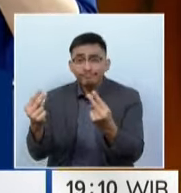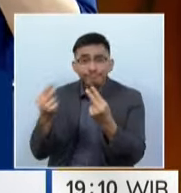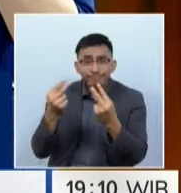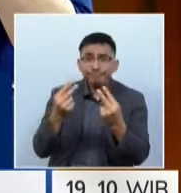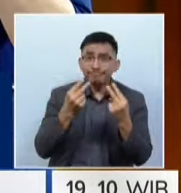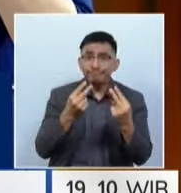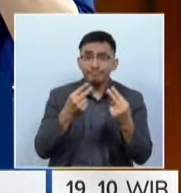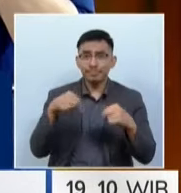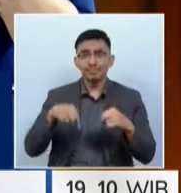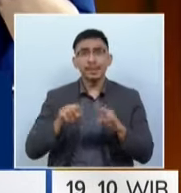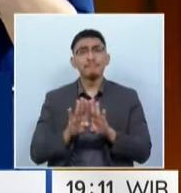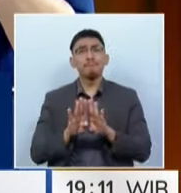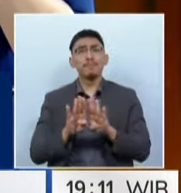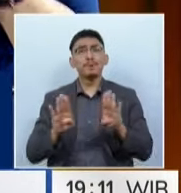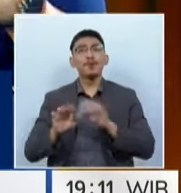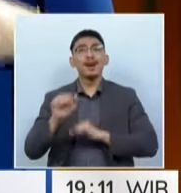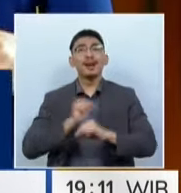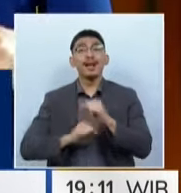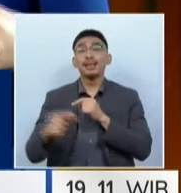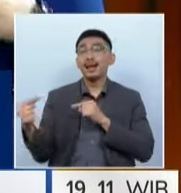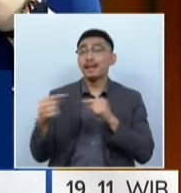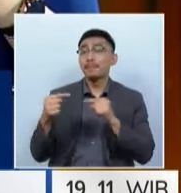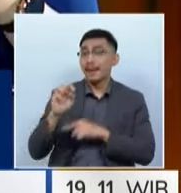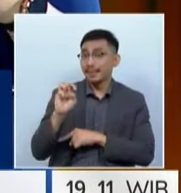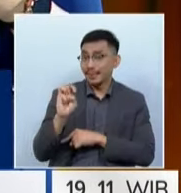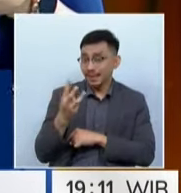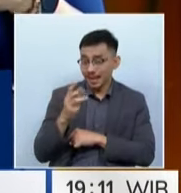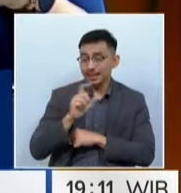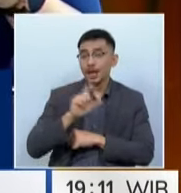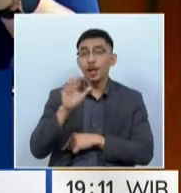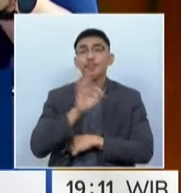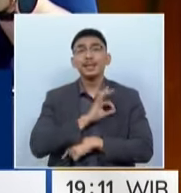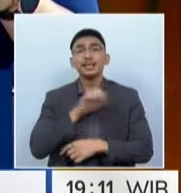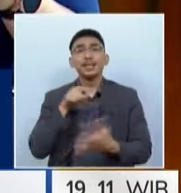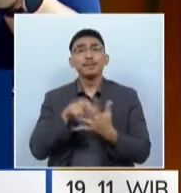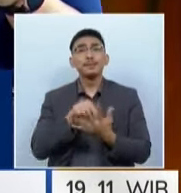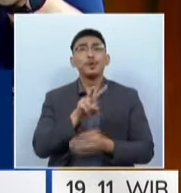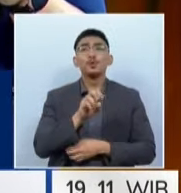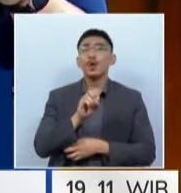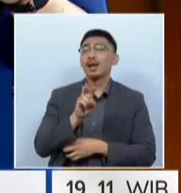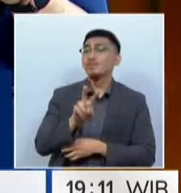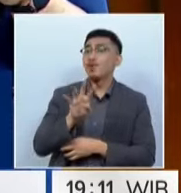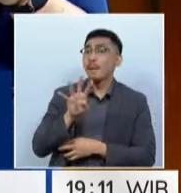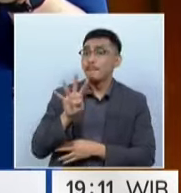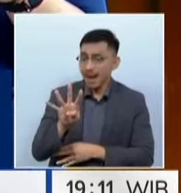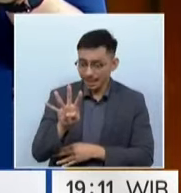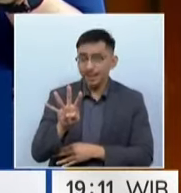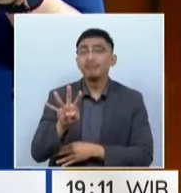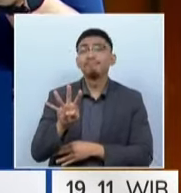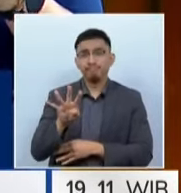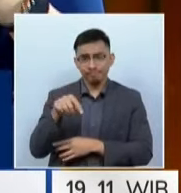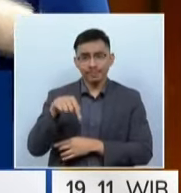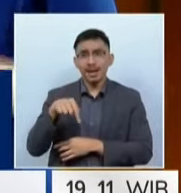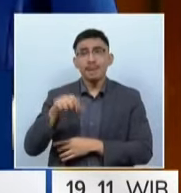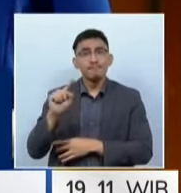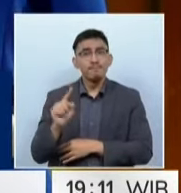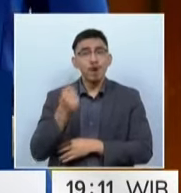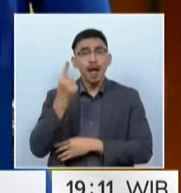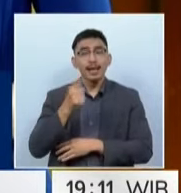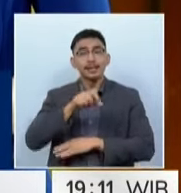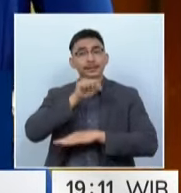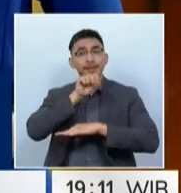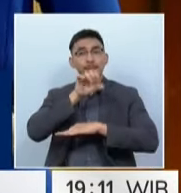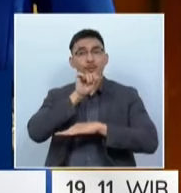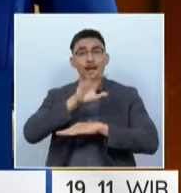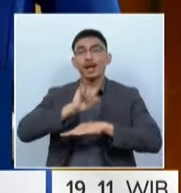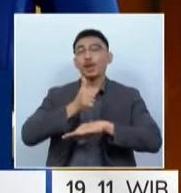rangkaian debat ketig calon presiden Pemilu 2024 kita akan simak sambutan Ketua Komisi Pemilihan